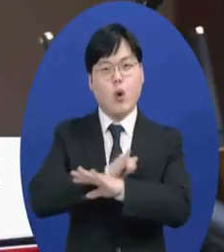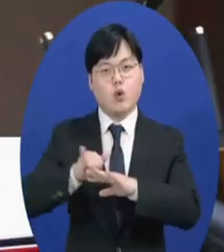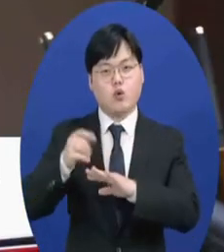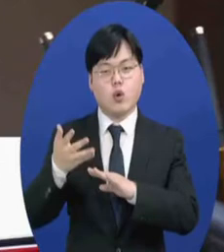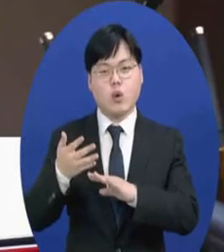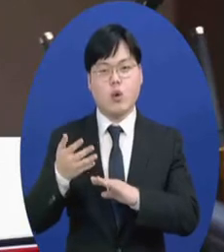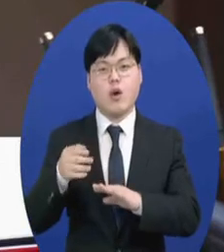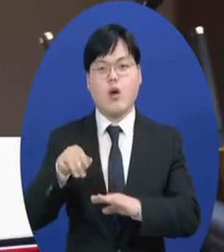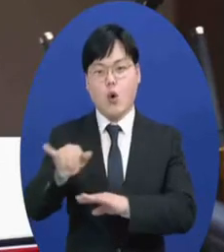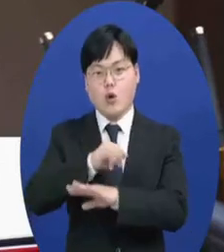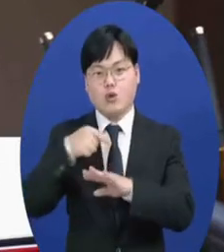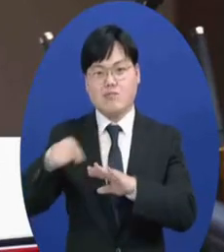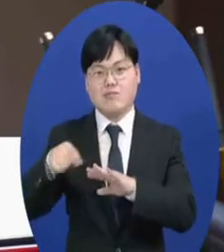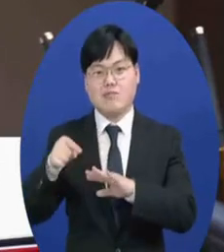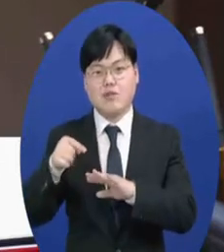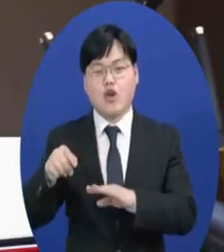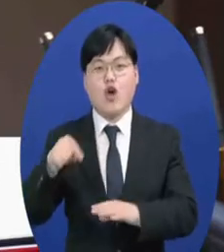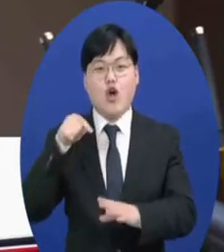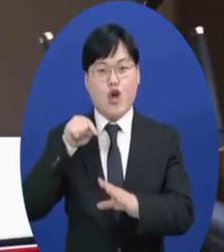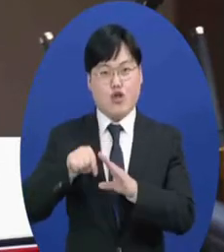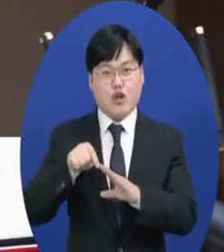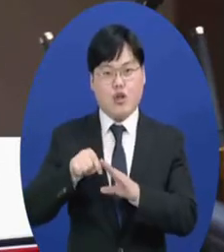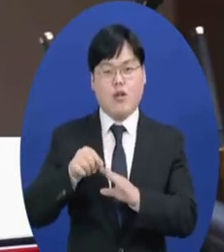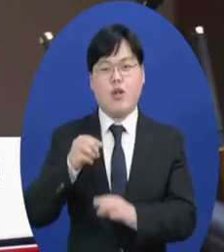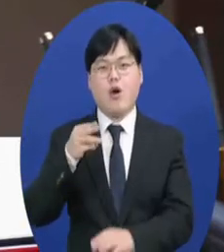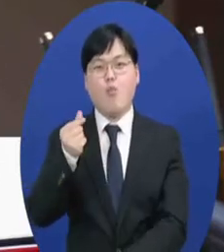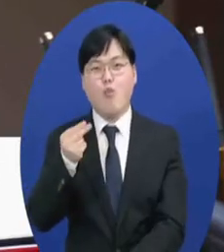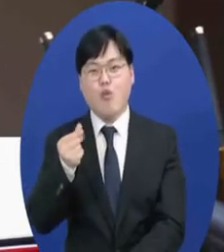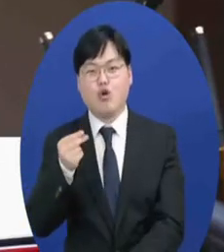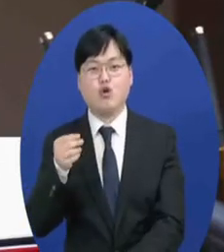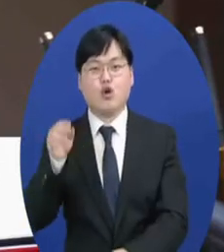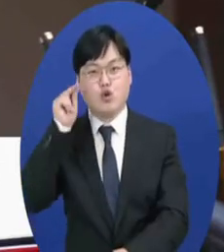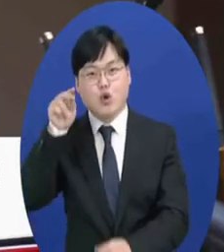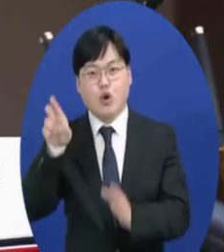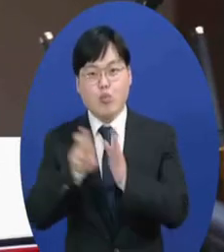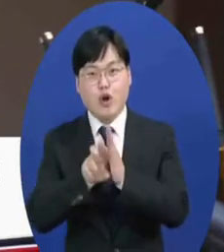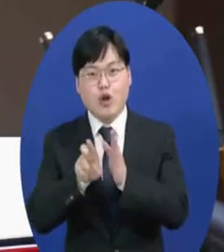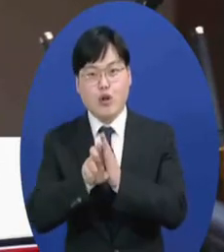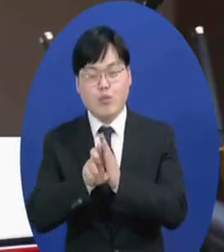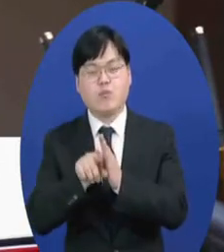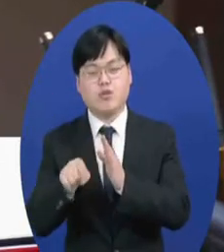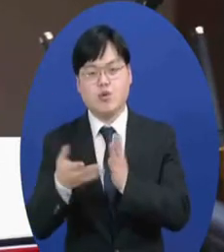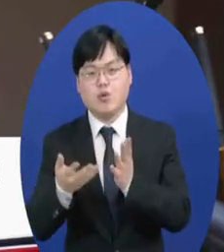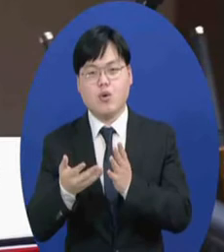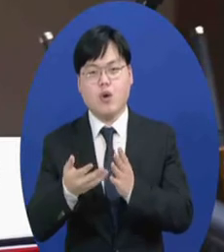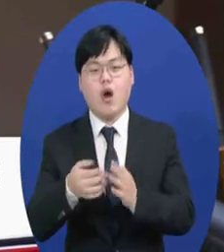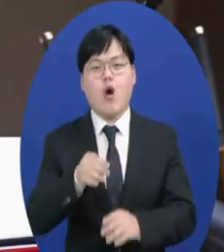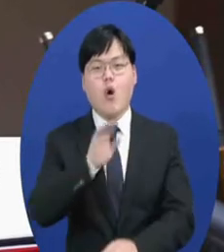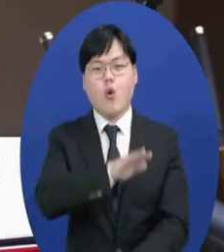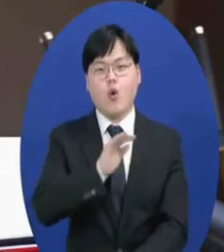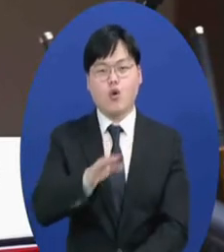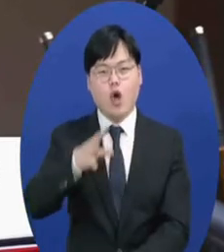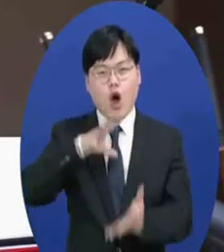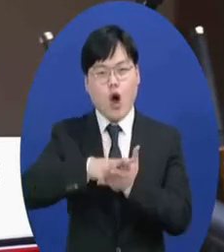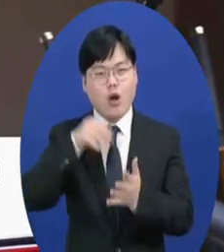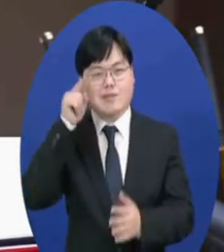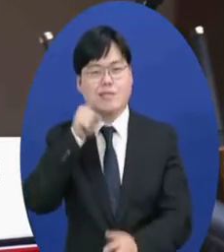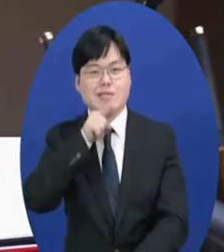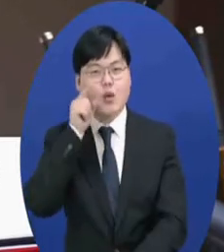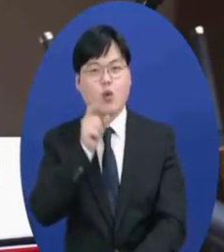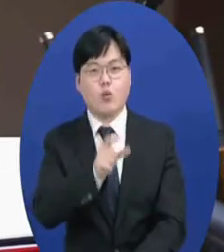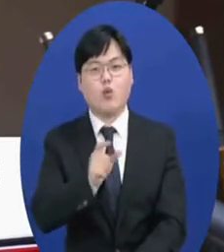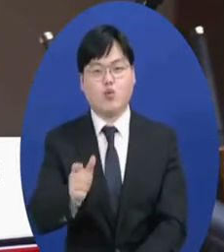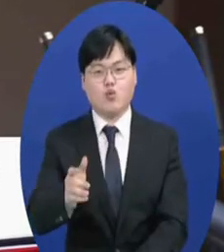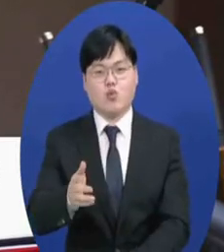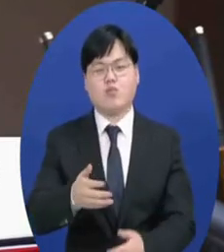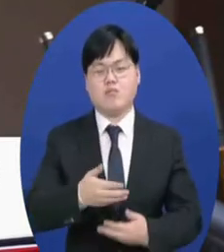орнууд дээр тухайн улс орнуудынх нь одоо дотоодын тарифаар сурах энэ боломжийг Монголынхаа хүүхдүүд, оюутан сурагчдад олох